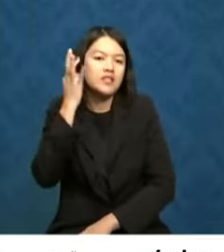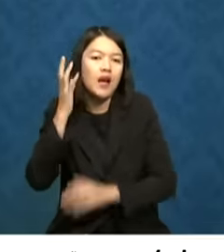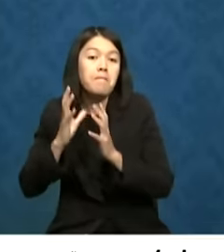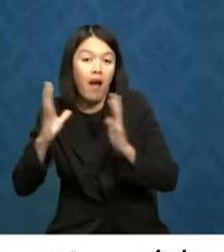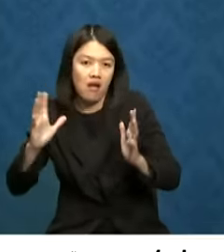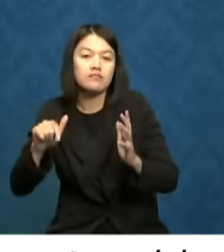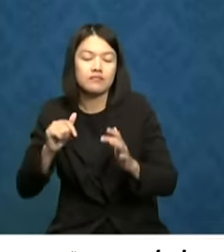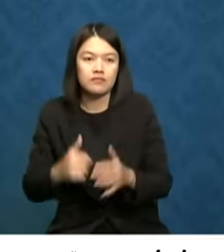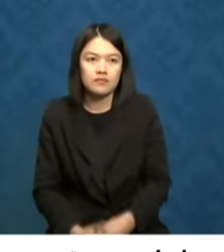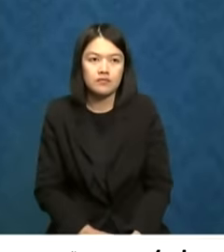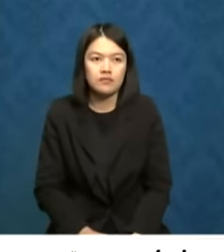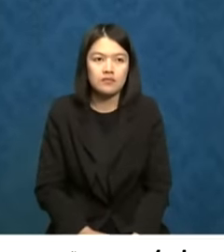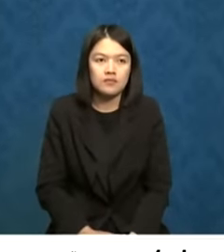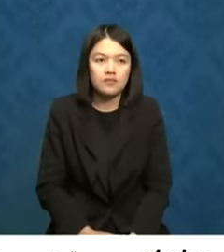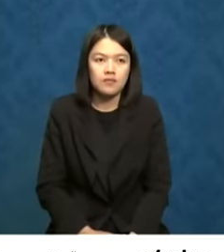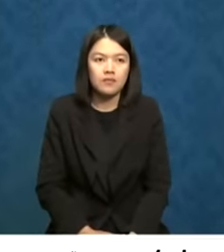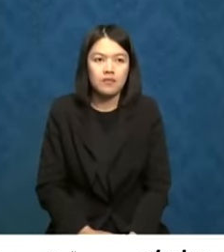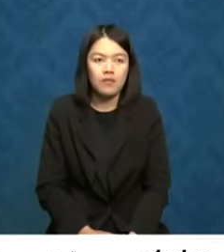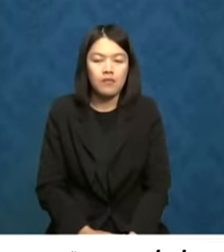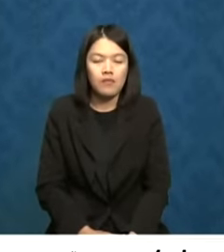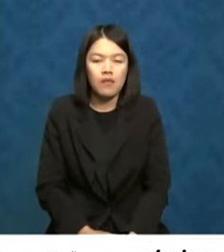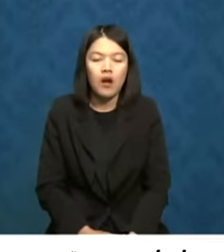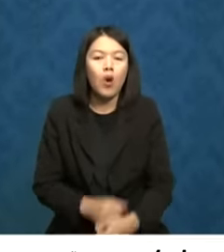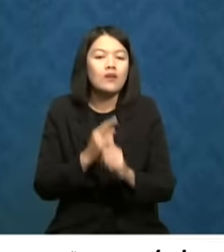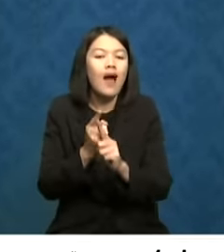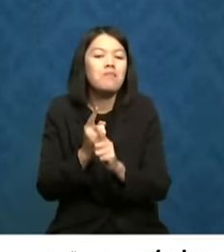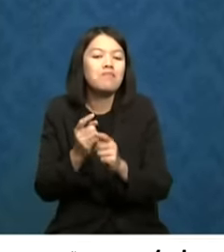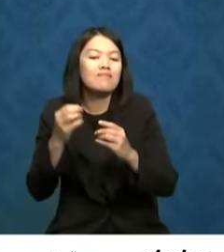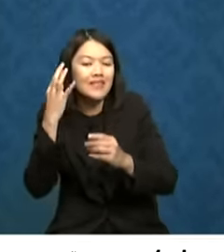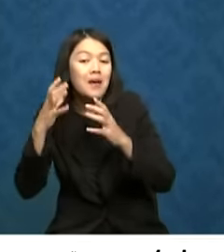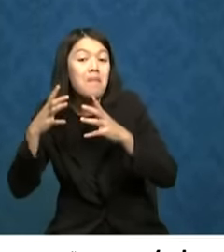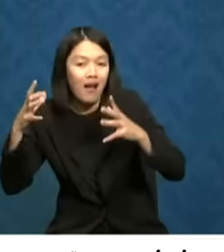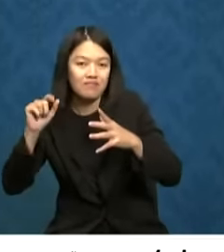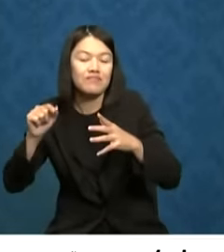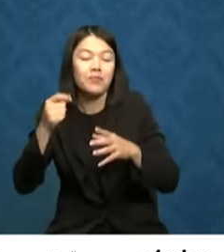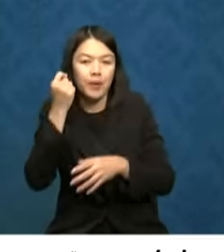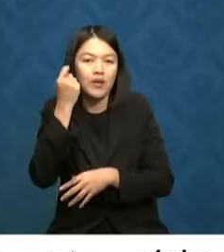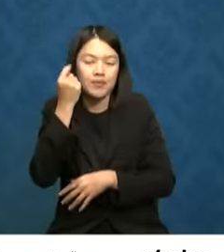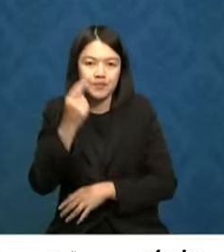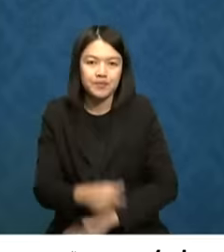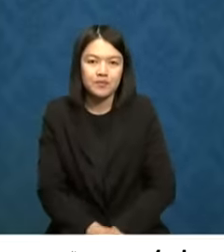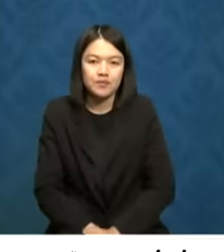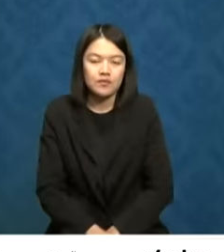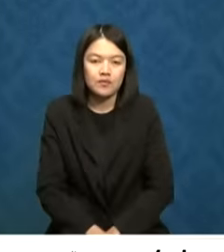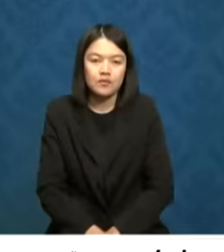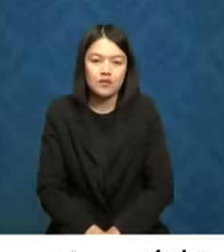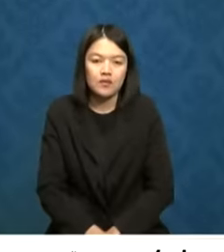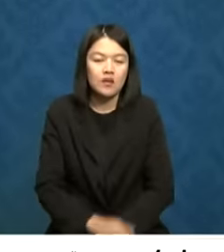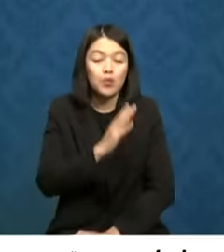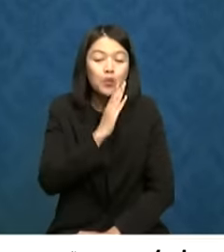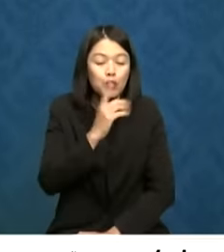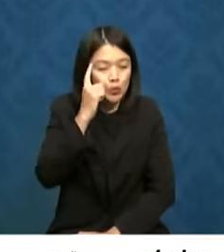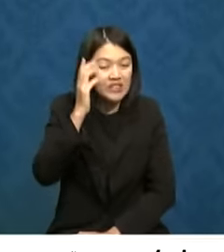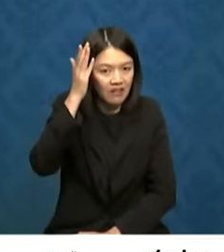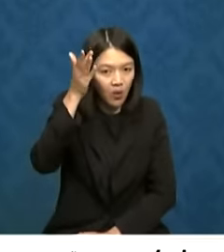มากก็ต้องก็ต้องออกมาตามเสียงข้างมากนะครับอันนี้ผมเข้าใจแต่ถ้าเกิดจะคิดถึงใน